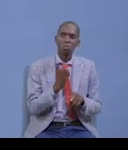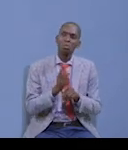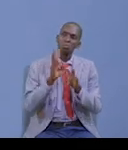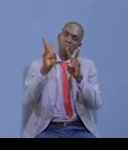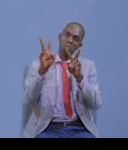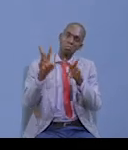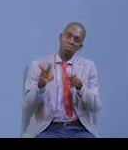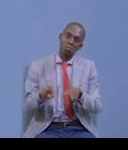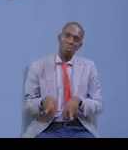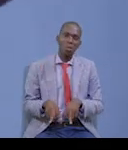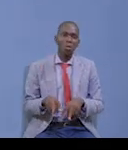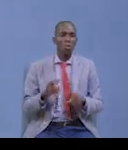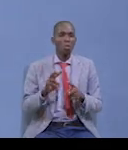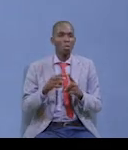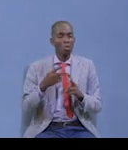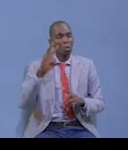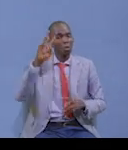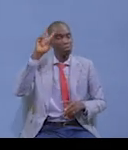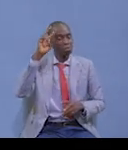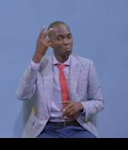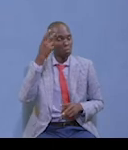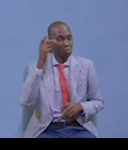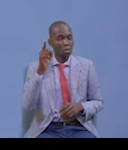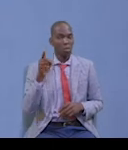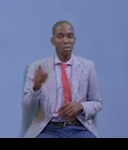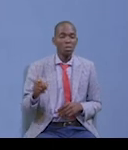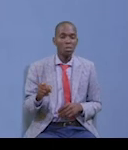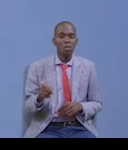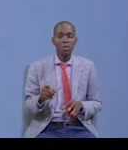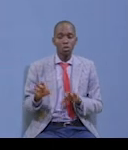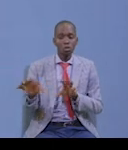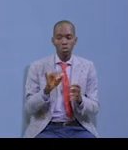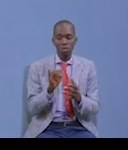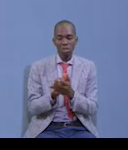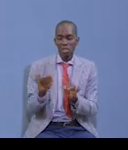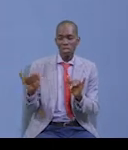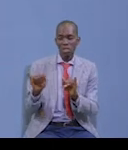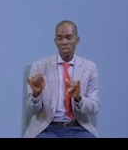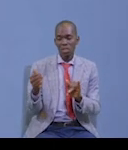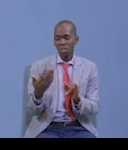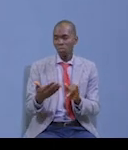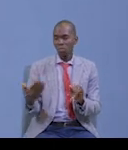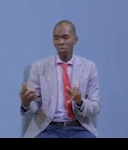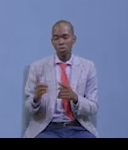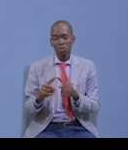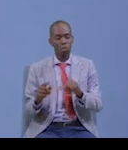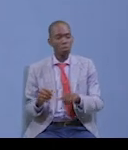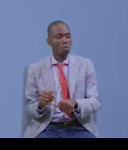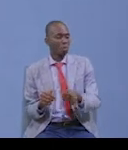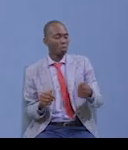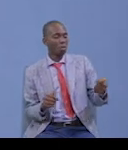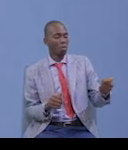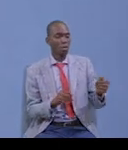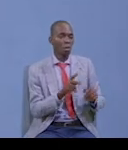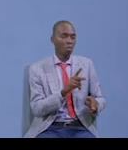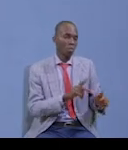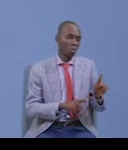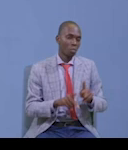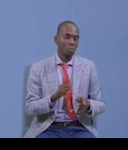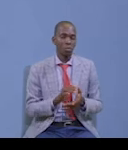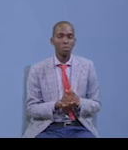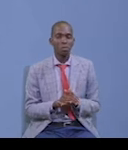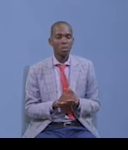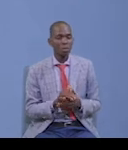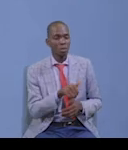చాలా పరిశుద్ధంగా ఉంటున్నాడు. Do that to the common people. కనుక సామాన్యులను అలాగా మనం చూడడానికి చేస్తే they